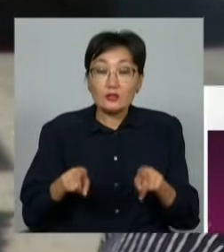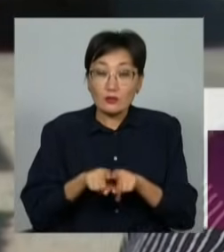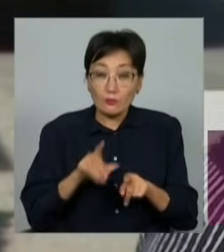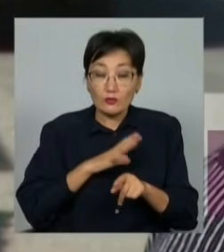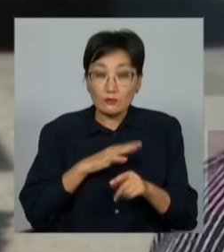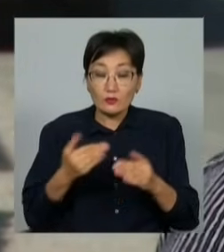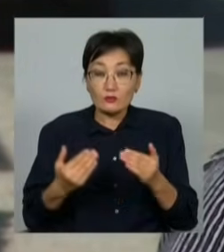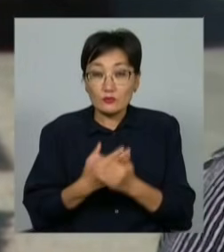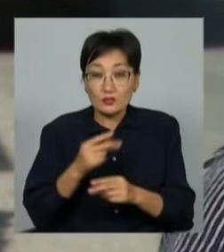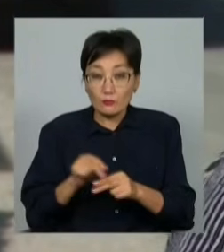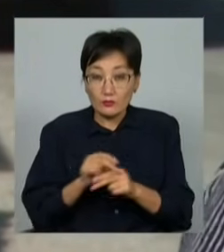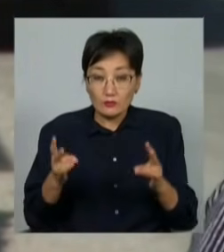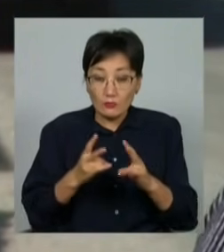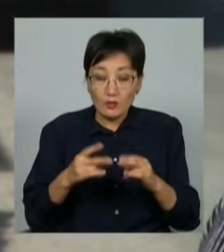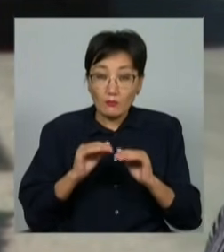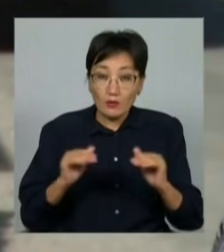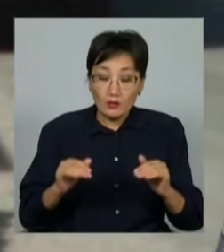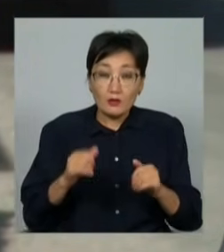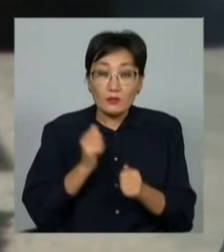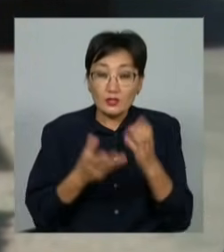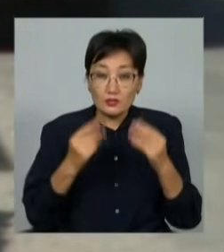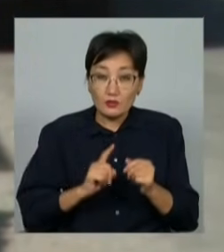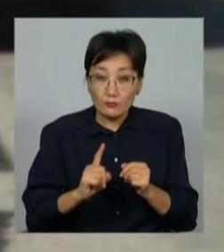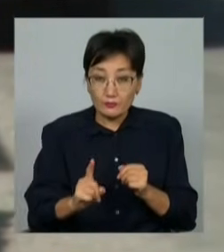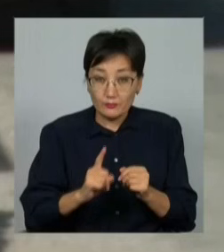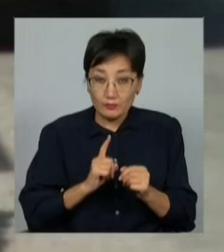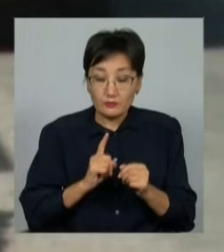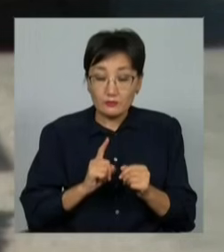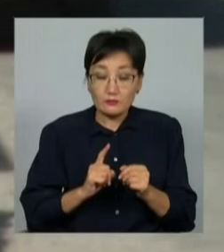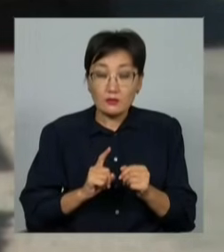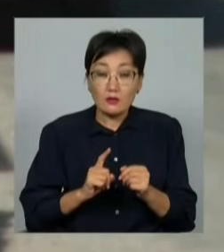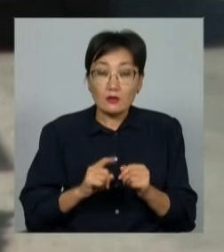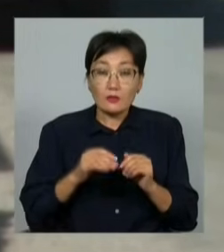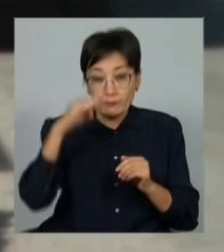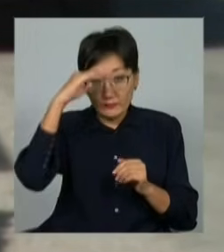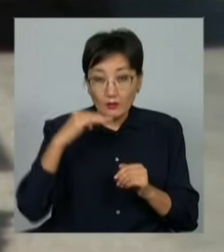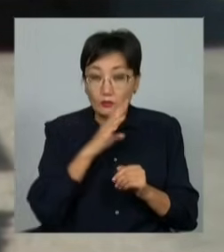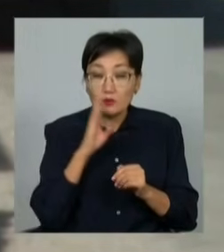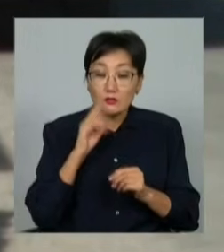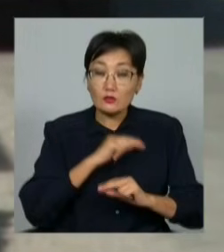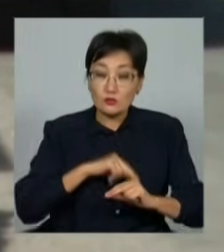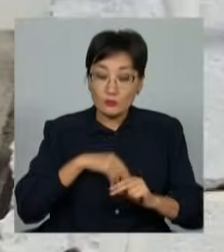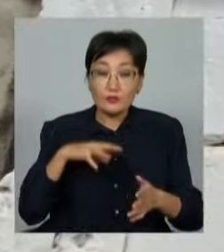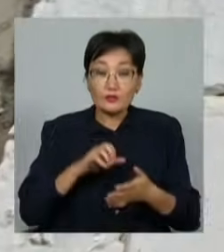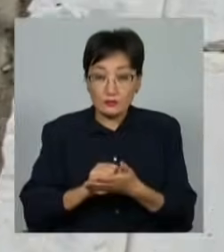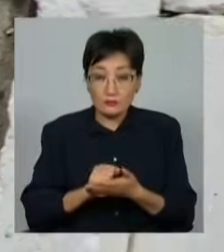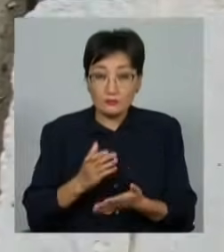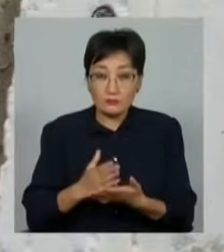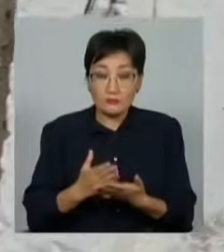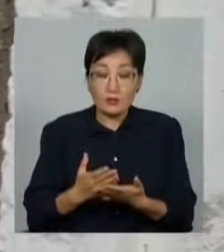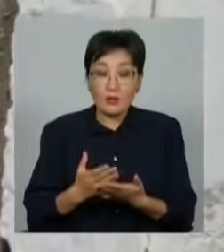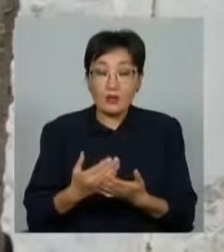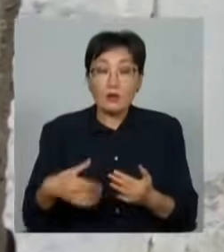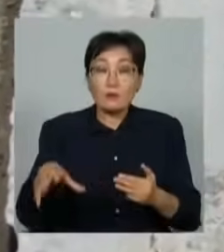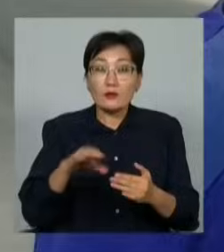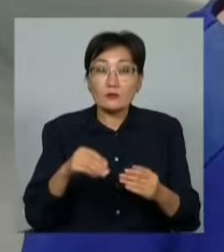жөндемесе басқа да балашаға бар, күнде мектепке барады, азанда кешке түсте. Ата-аналарында жұмысы бар ғой, олар да жұмыстағы адамдар ғой.